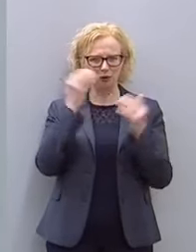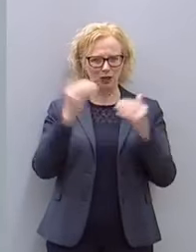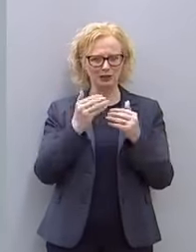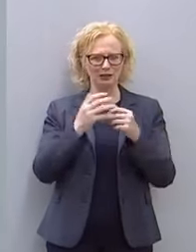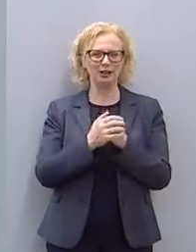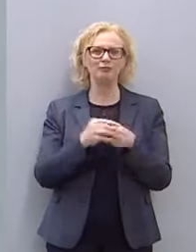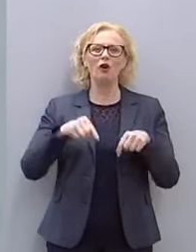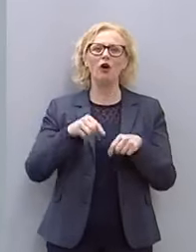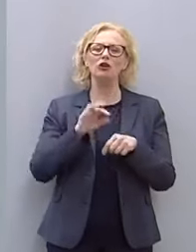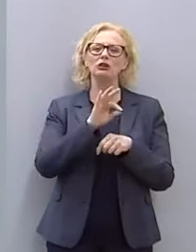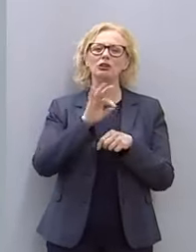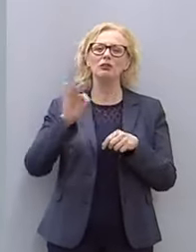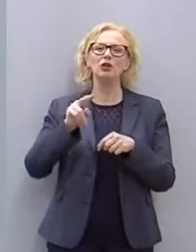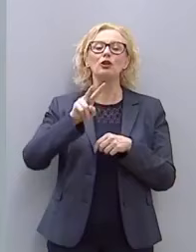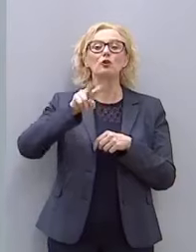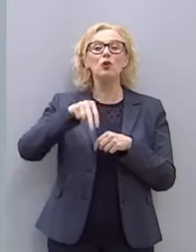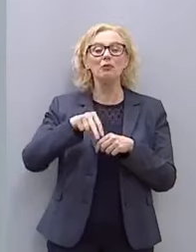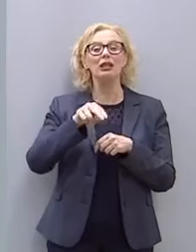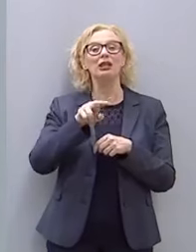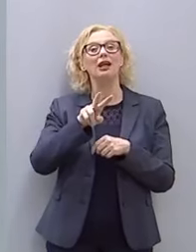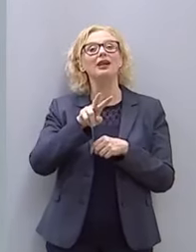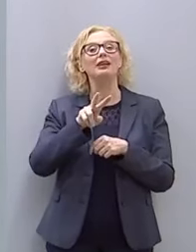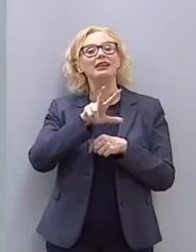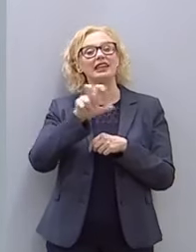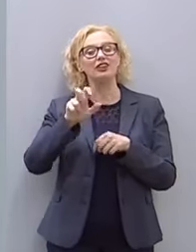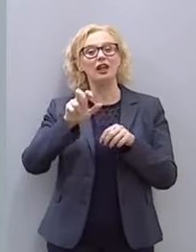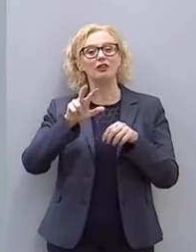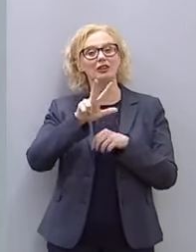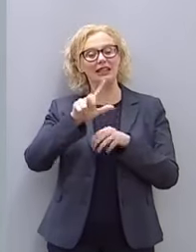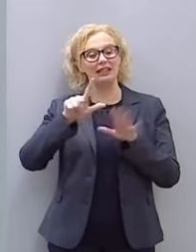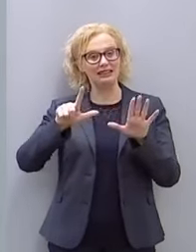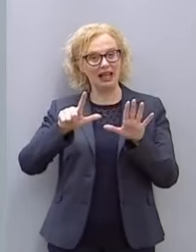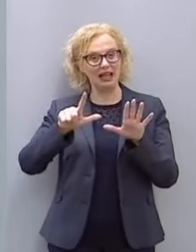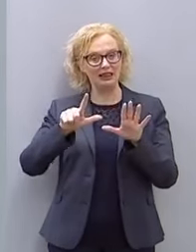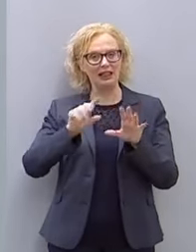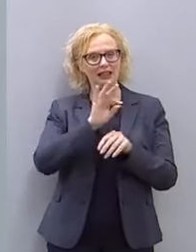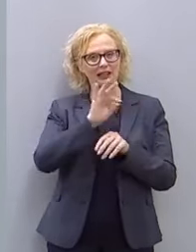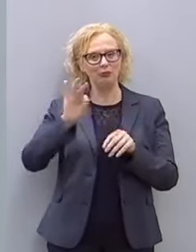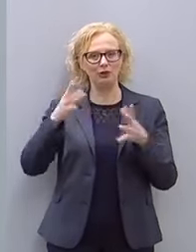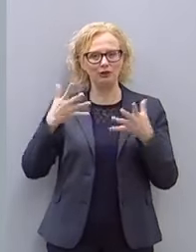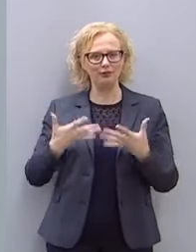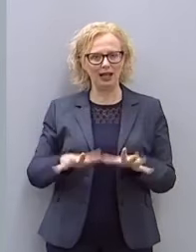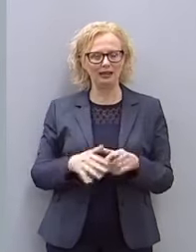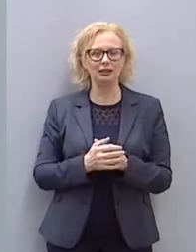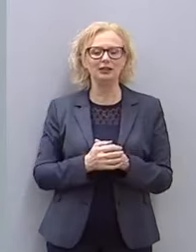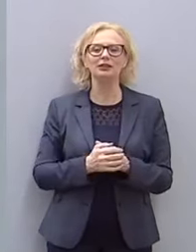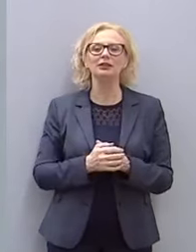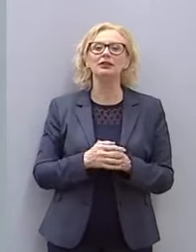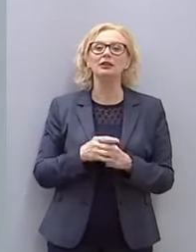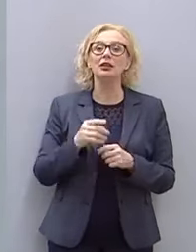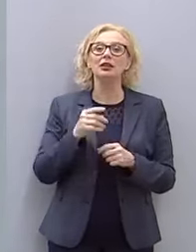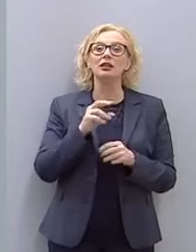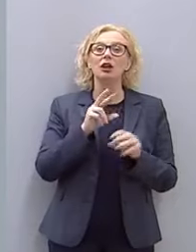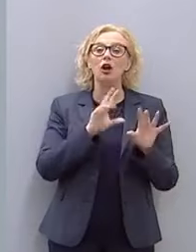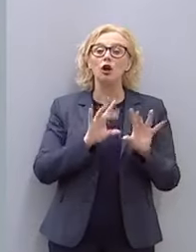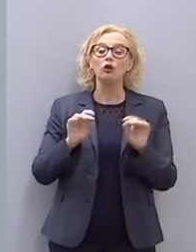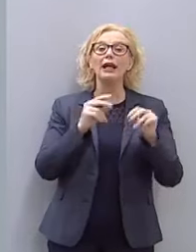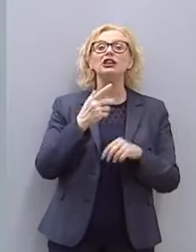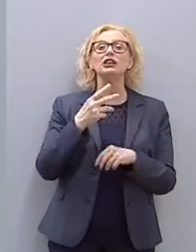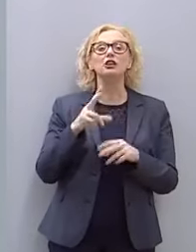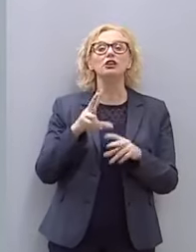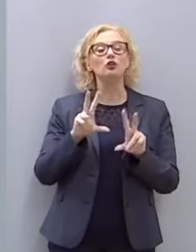oggi totale tamponi sono 2.937 tamponi eseguiti i nuovi casi di contagio sono